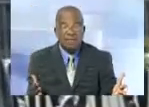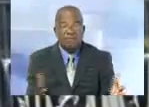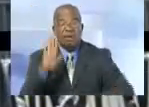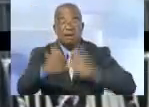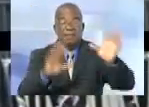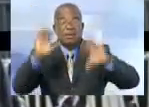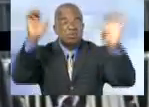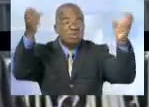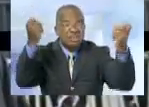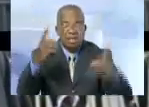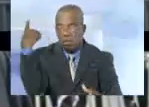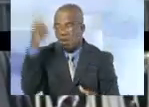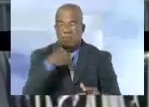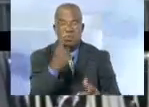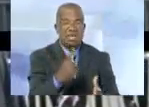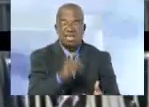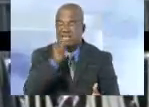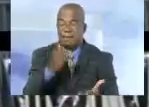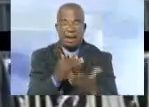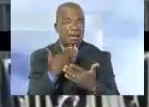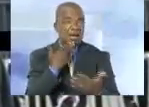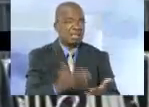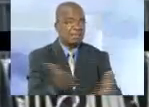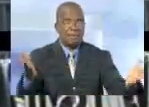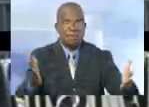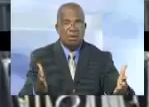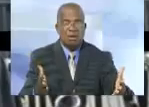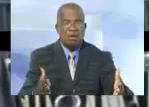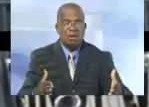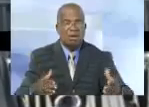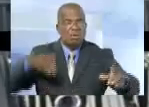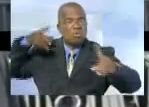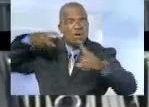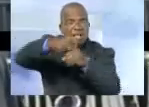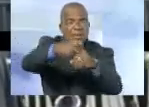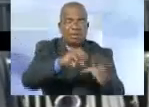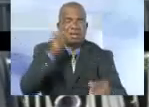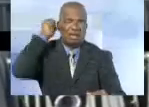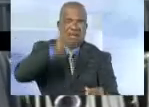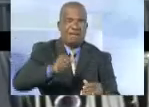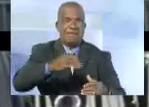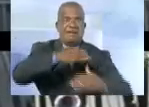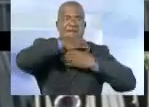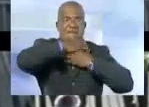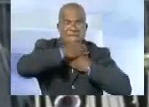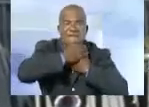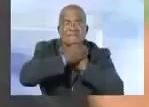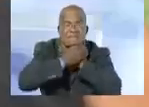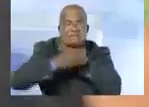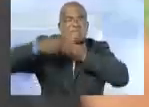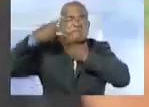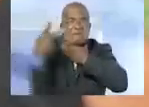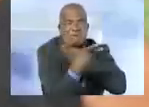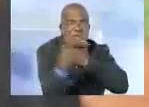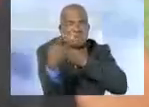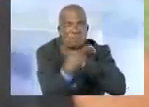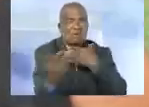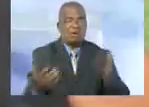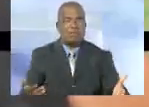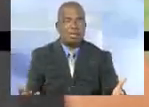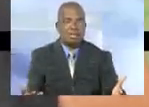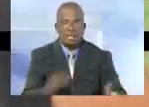Nous sommes rassemblés devant cette cour pour souligner que le viol est une urgence dans notre société et qu'il mérite plus d'attention. Je suis